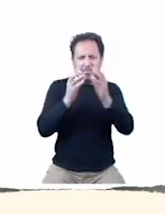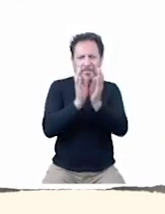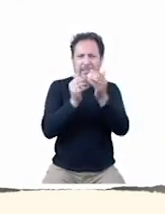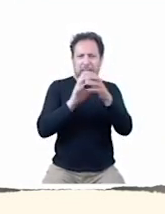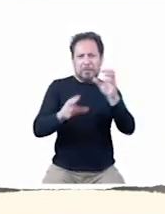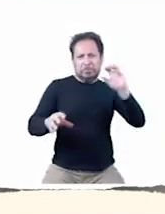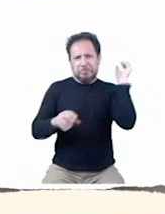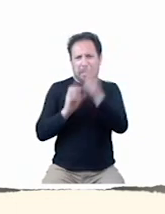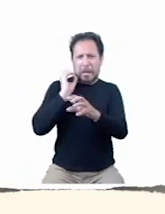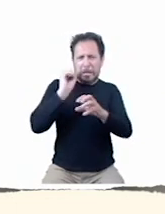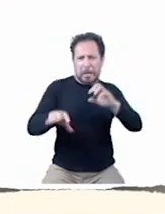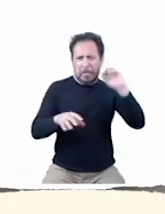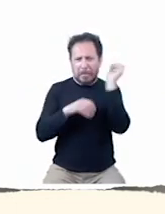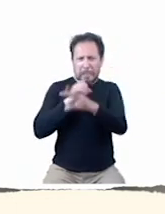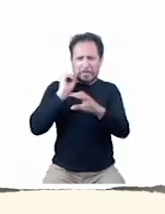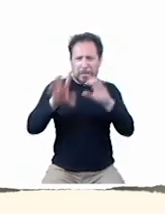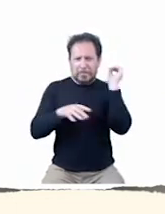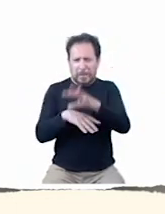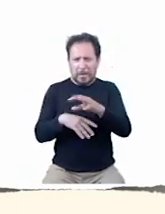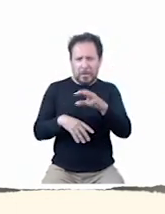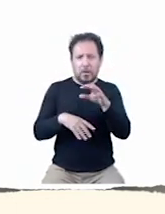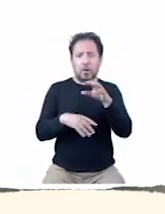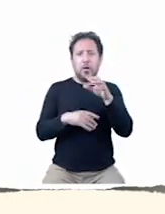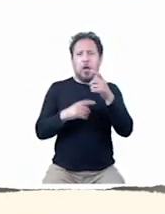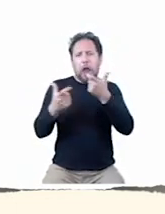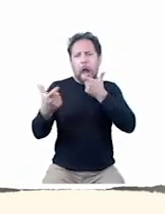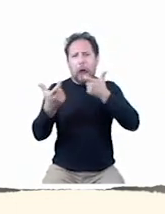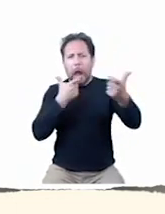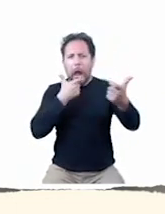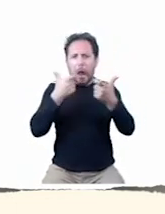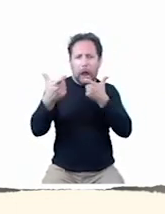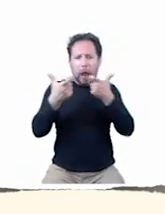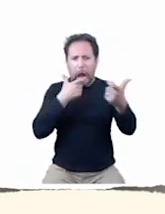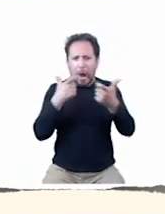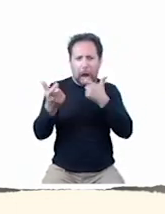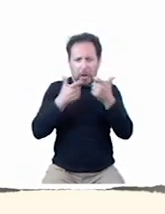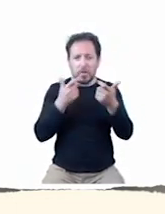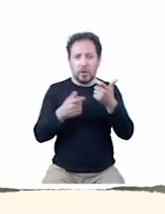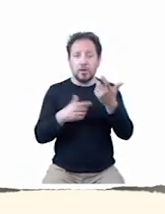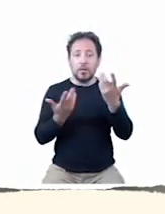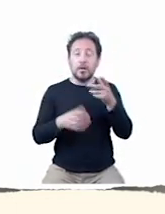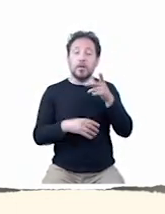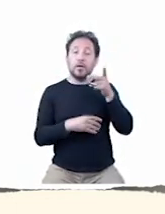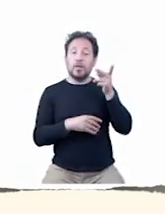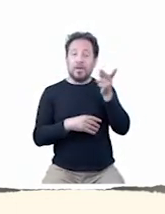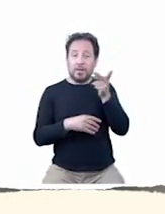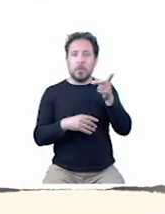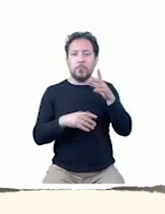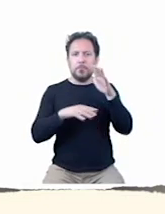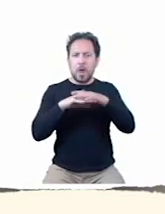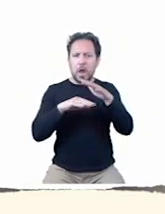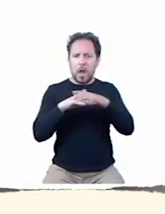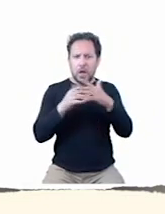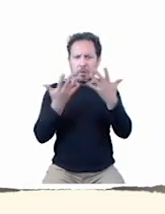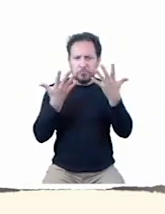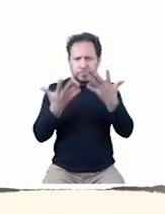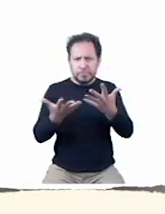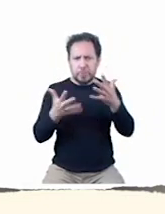Quando le loro mani grosse gli arrivavano vicino, Rocky scappava.